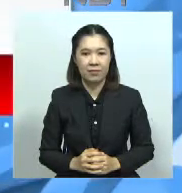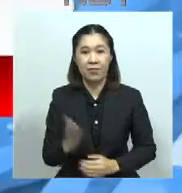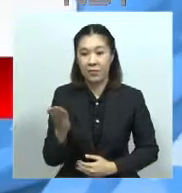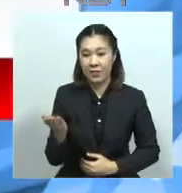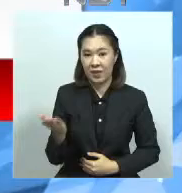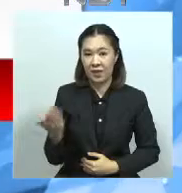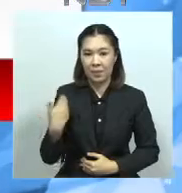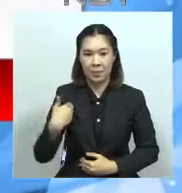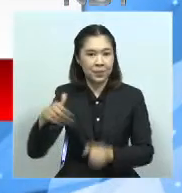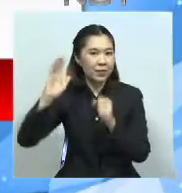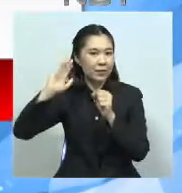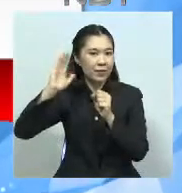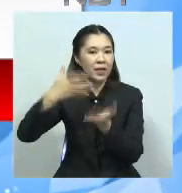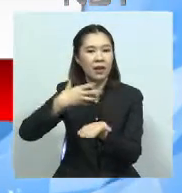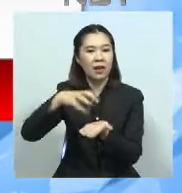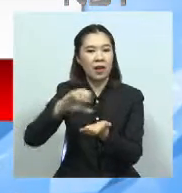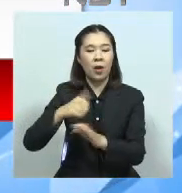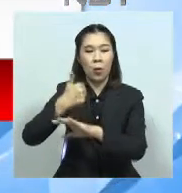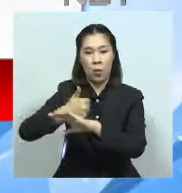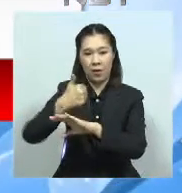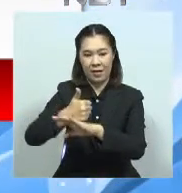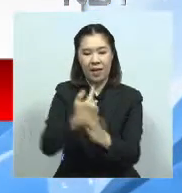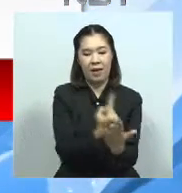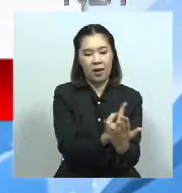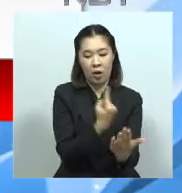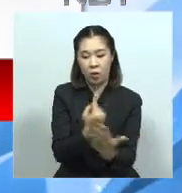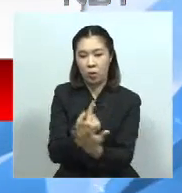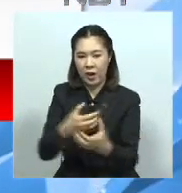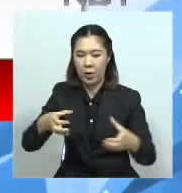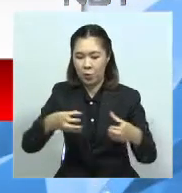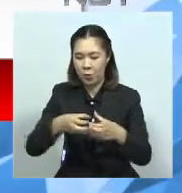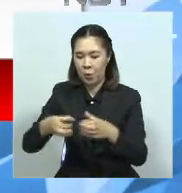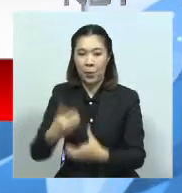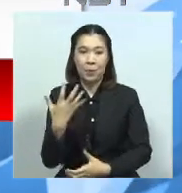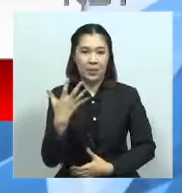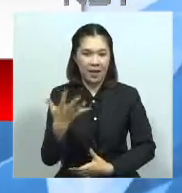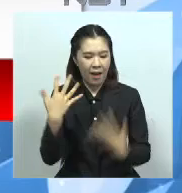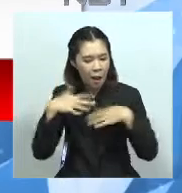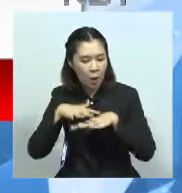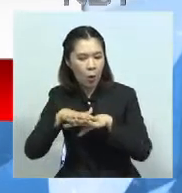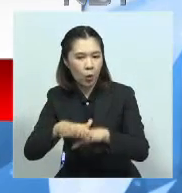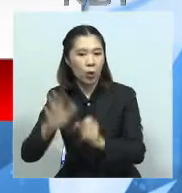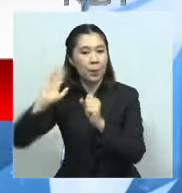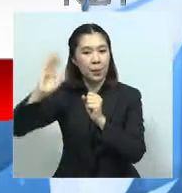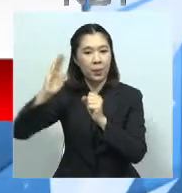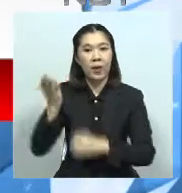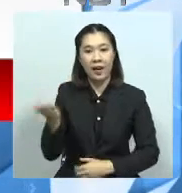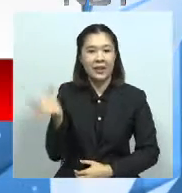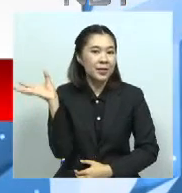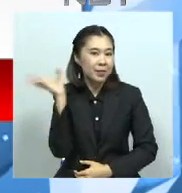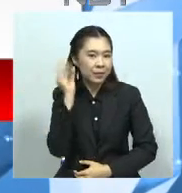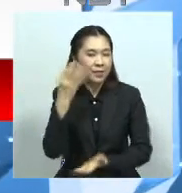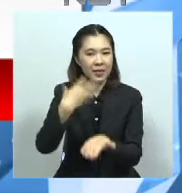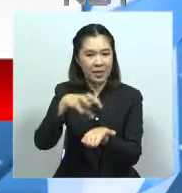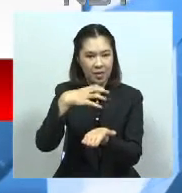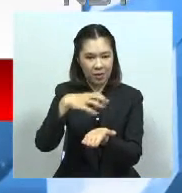เป็นการแถลงนะคะของหัวหน้าพักและตัวแทน5พักการเมืองที่ร่วมแถลงกับพักพลังประชารัฐเมื่อสักครู่ฟังไปแล้วนะคะคุ